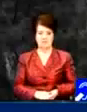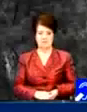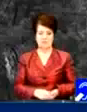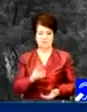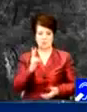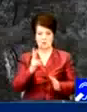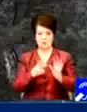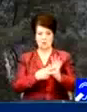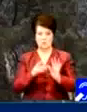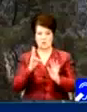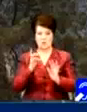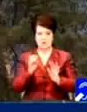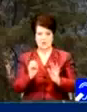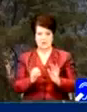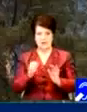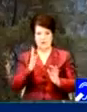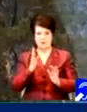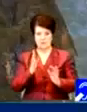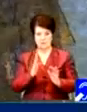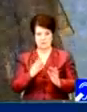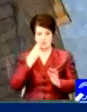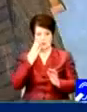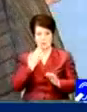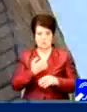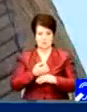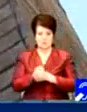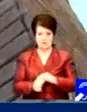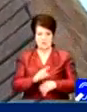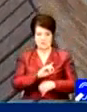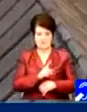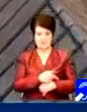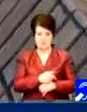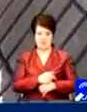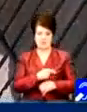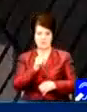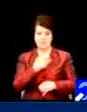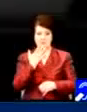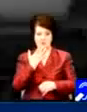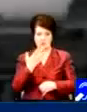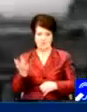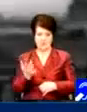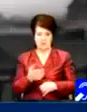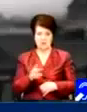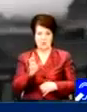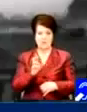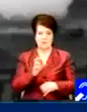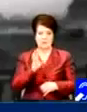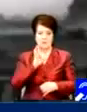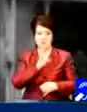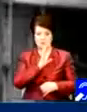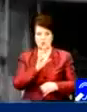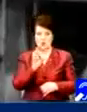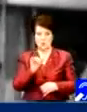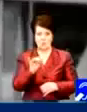Pe 28 iunie 1940, România este impusă prin forța armei să cedeze Uniunii Sovietice Basarabia și nordul